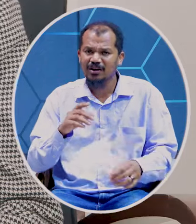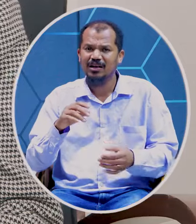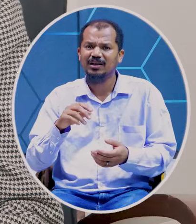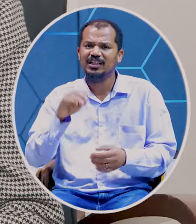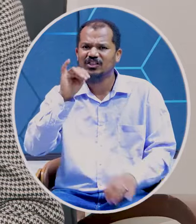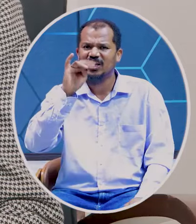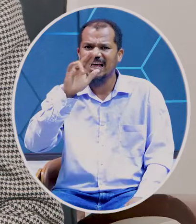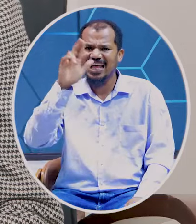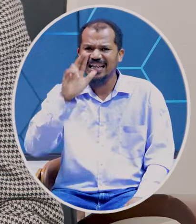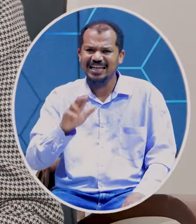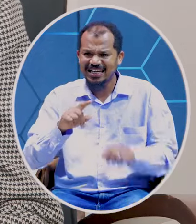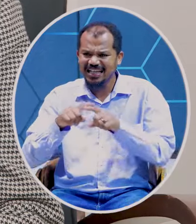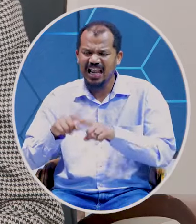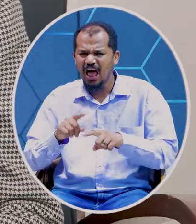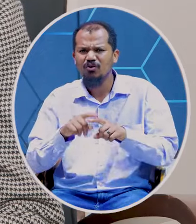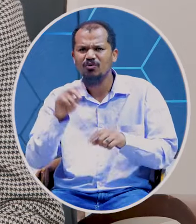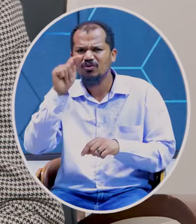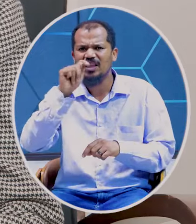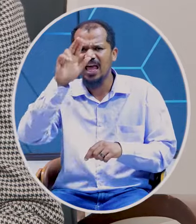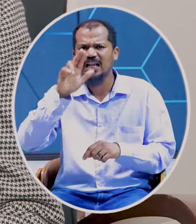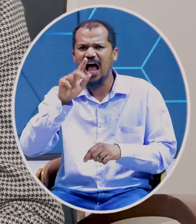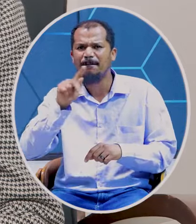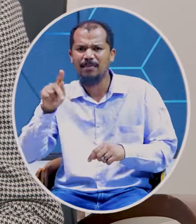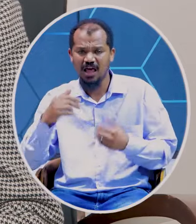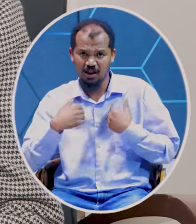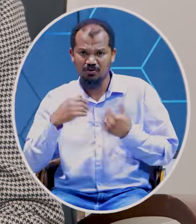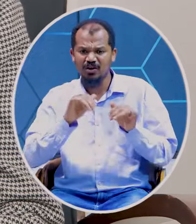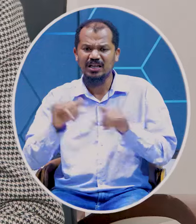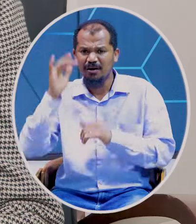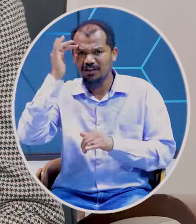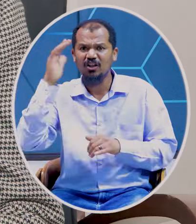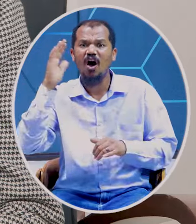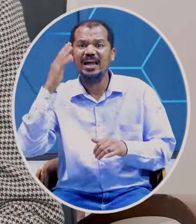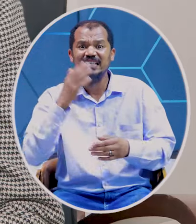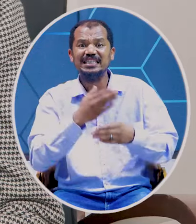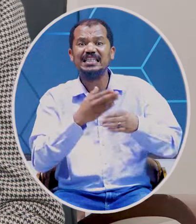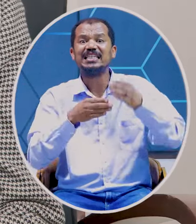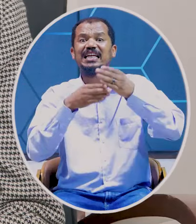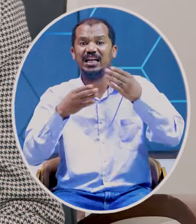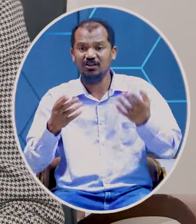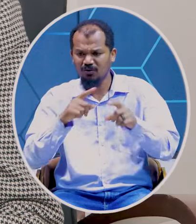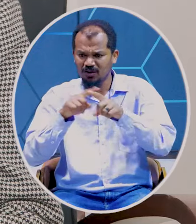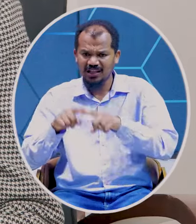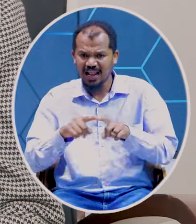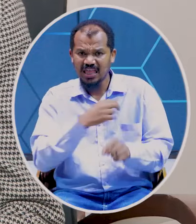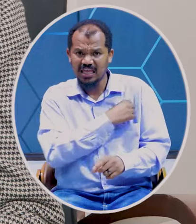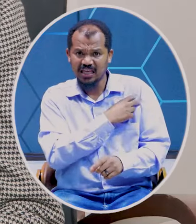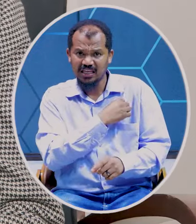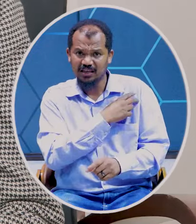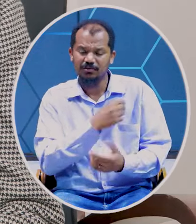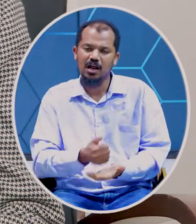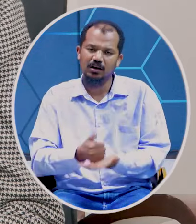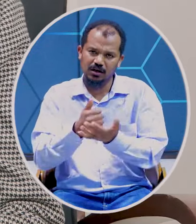በኬሞቴራፒ በጨረር የተለያዩ ታርጌትድ ቴራፒ ምንላቸዋል እንደየሁኔታው እንደበሽታው አይነት እና እንደደረጃው በተለያየ